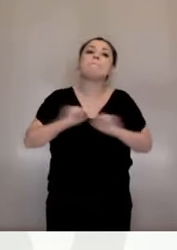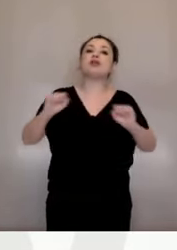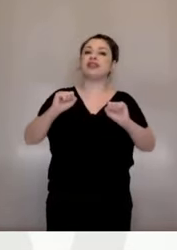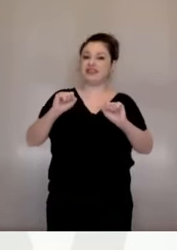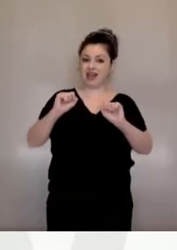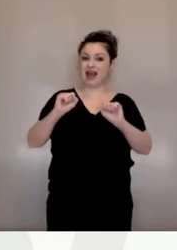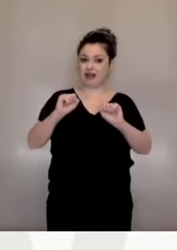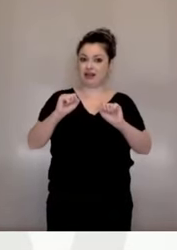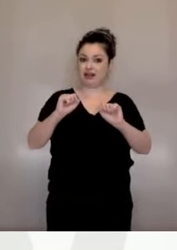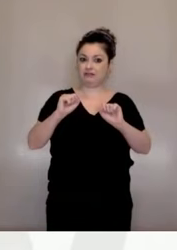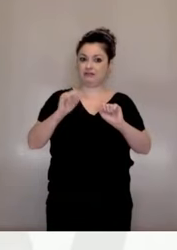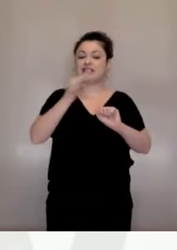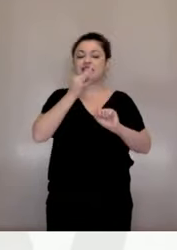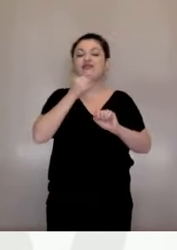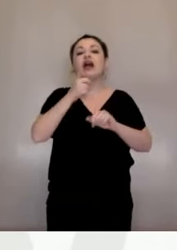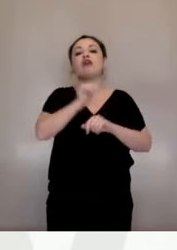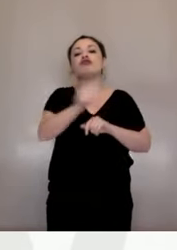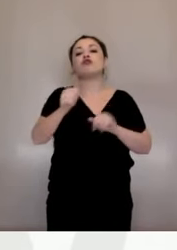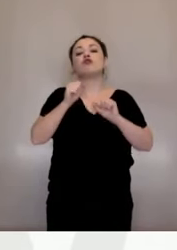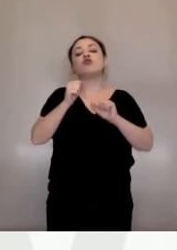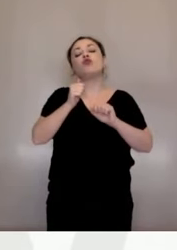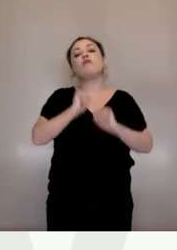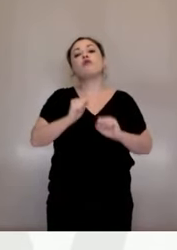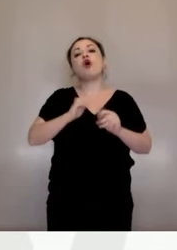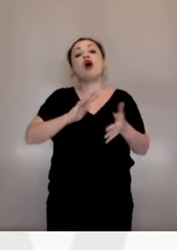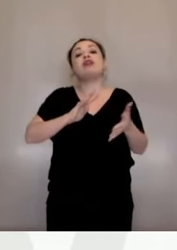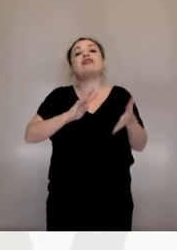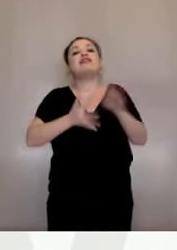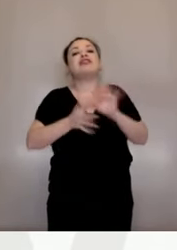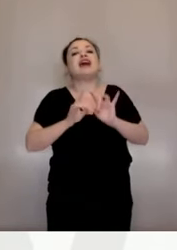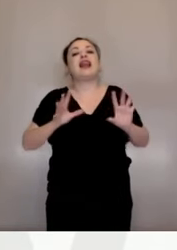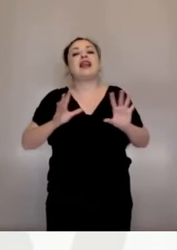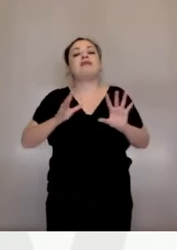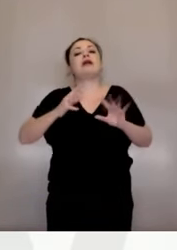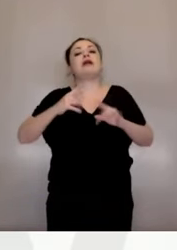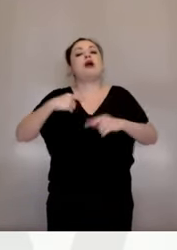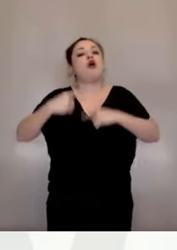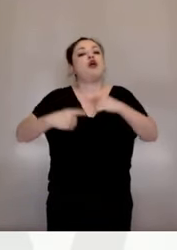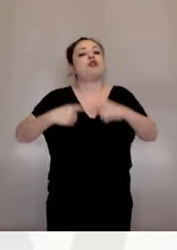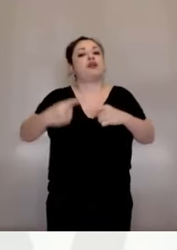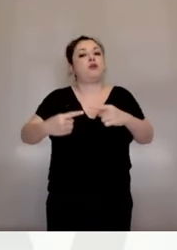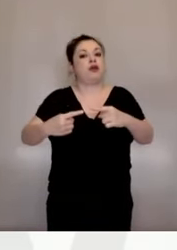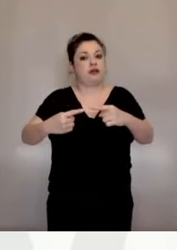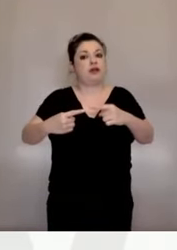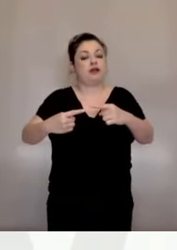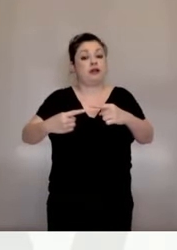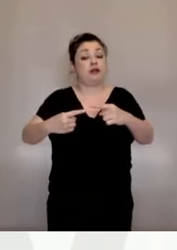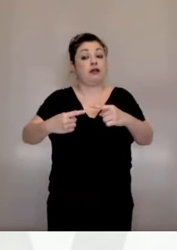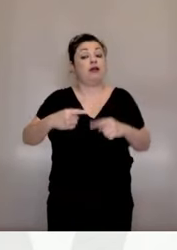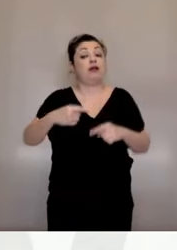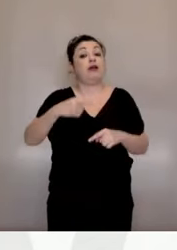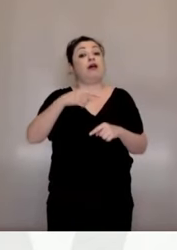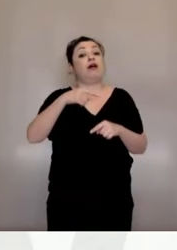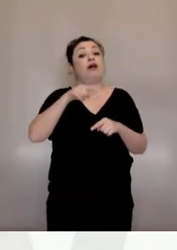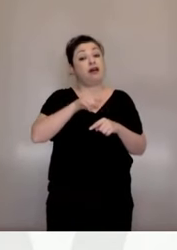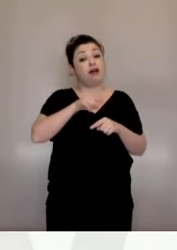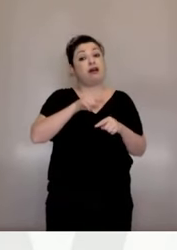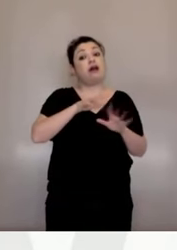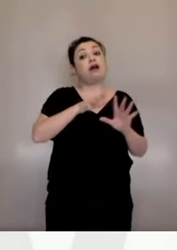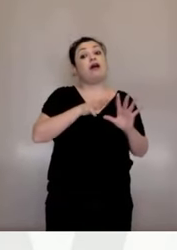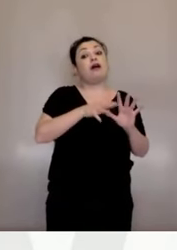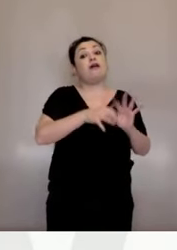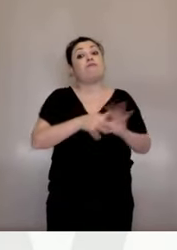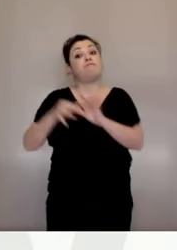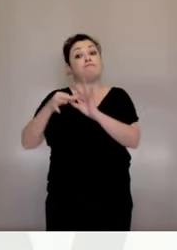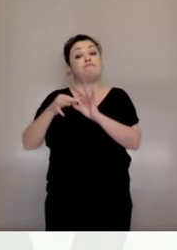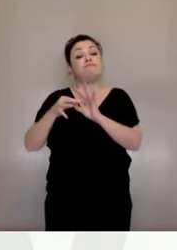liberi perpetuamente. Questa nuova visione di libertà, capite, comporta una conseguenza fondamentale sul piano della